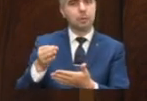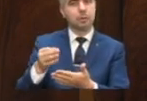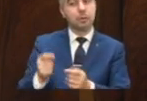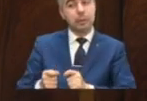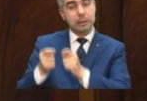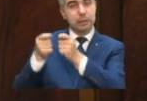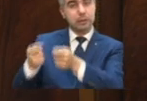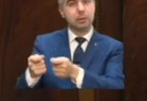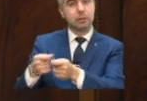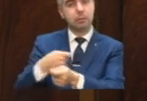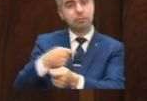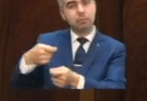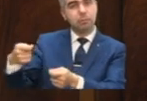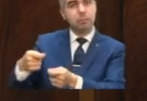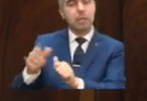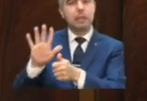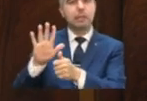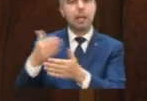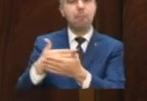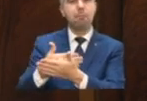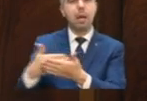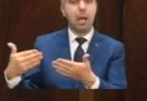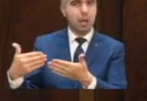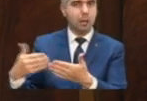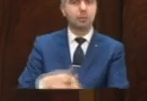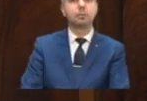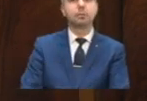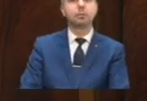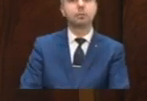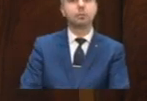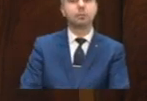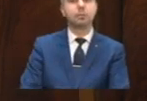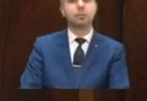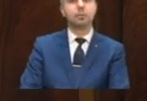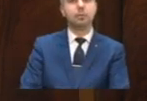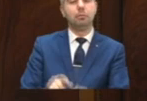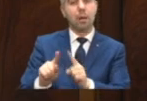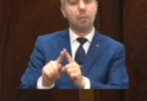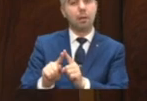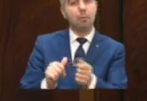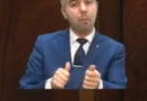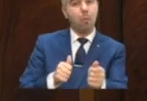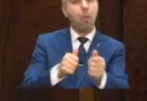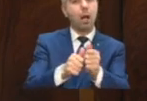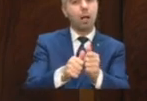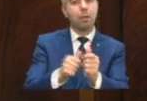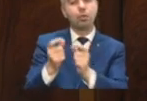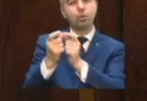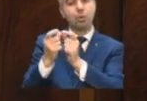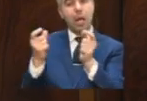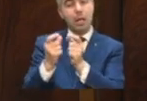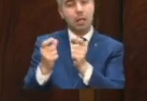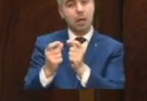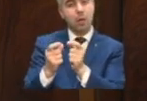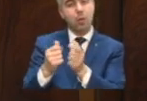الآن تقريبا 6 مليار اللي خرجت، لأن كان نواكبوا الشركات والدعم